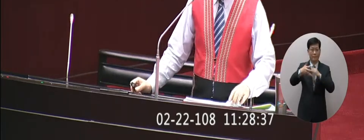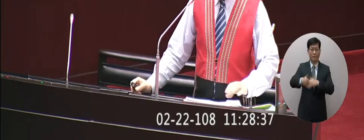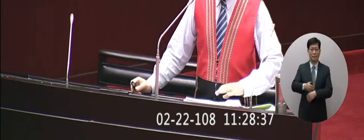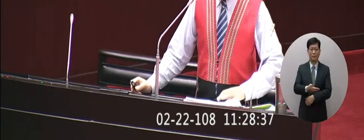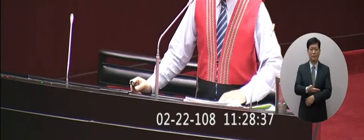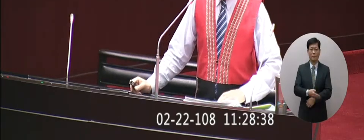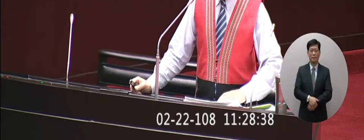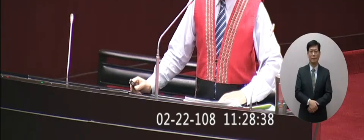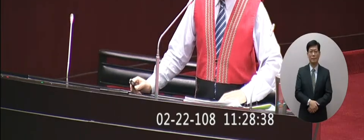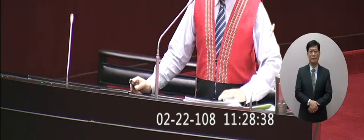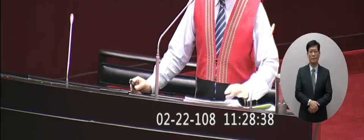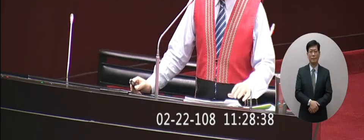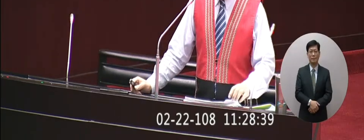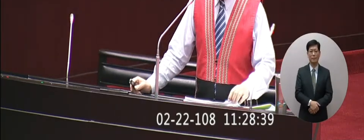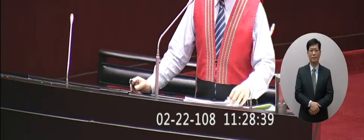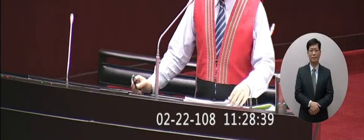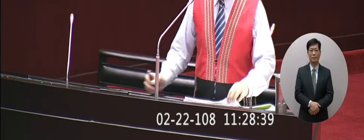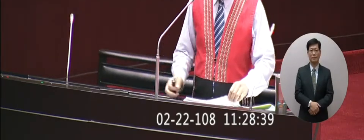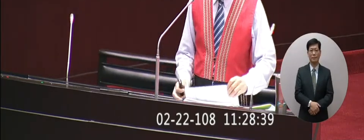请苏院长。